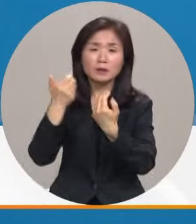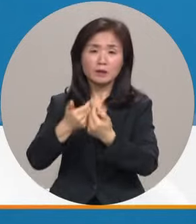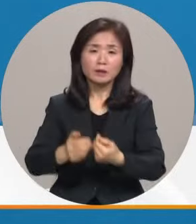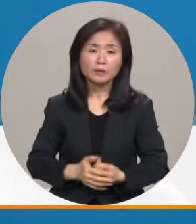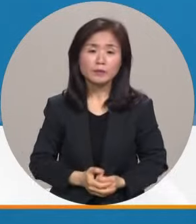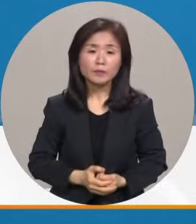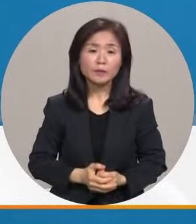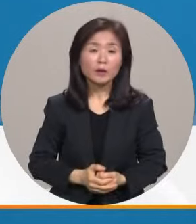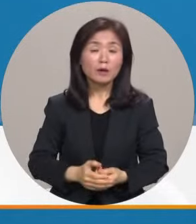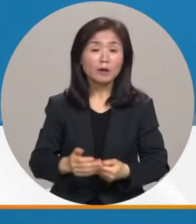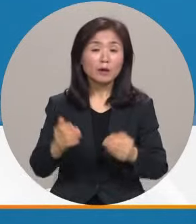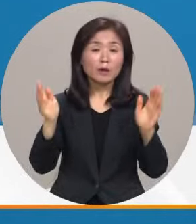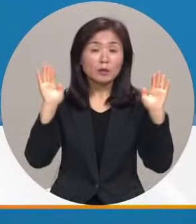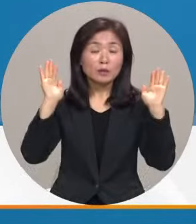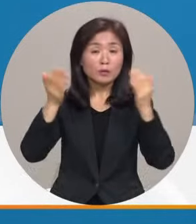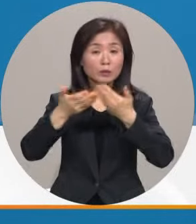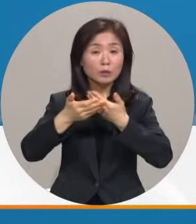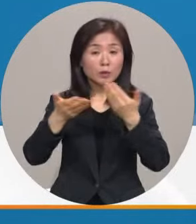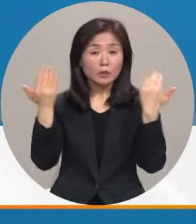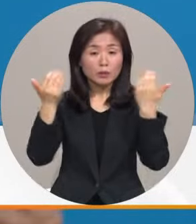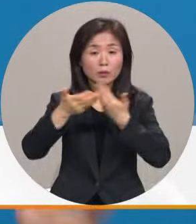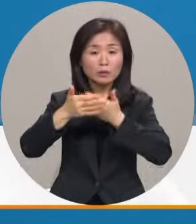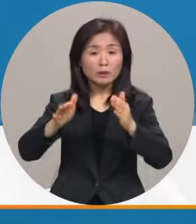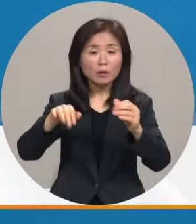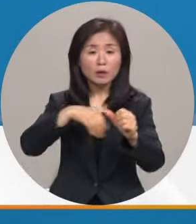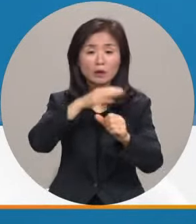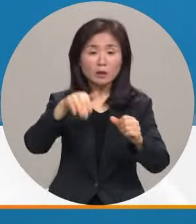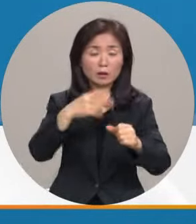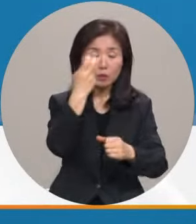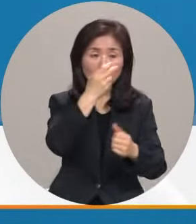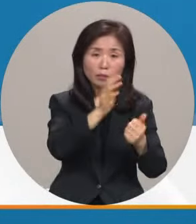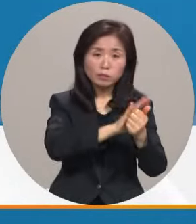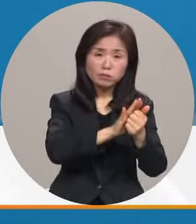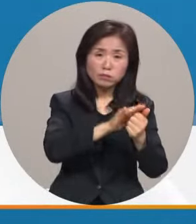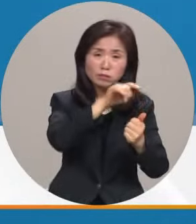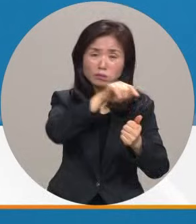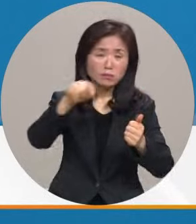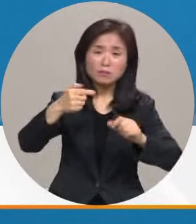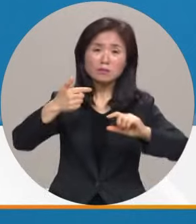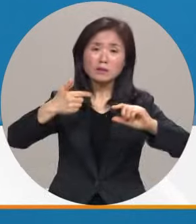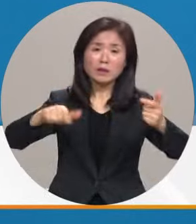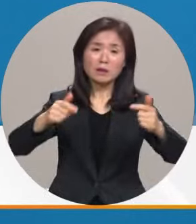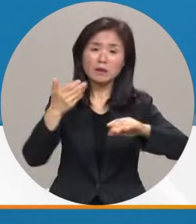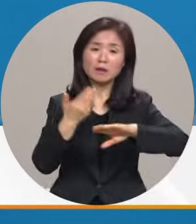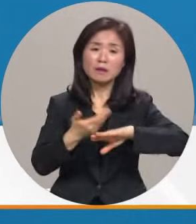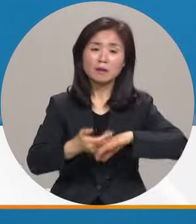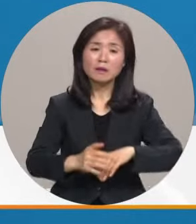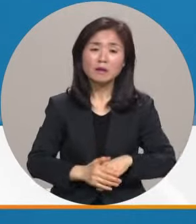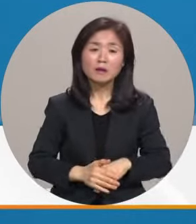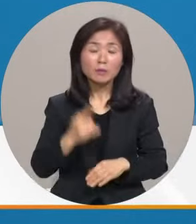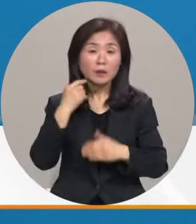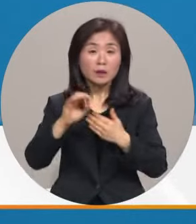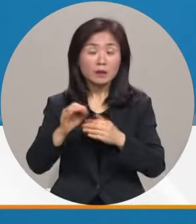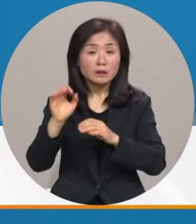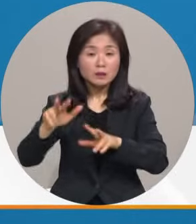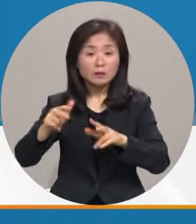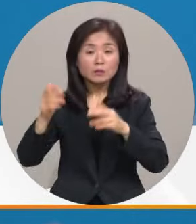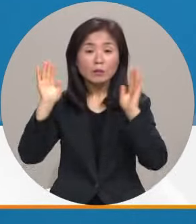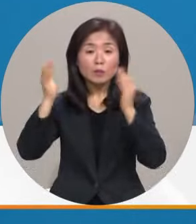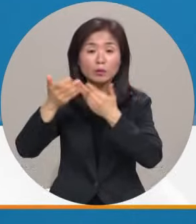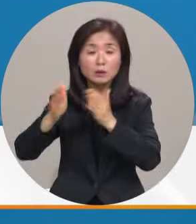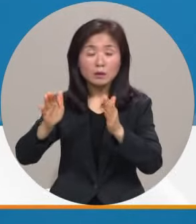돌봄 환경하면 만약에 기존 교실에서 늘봄이 계속 진행이 된다라고 했을 경우에